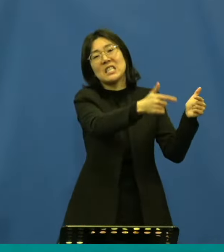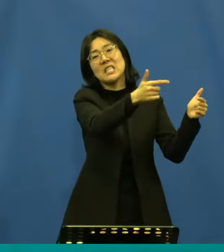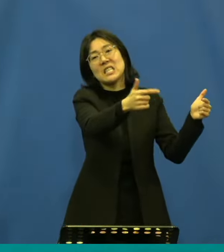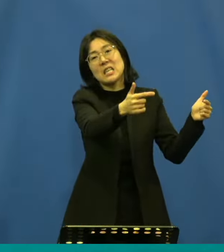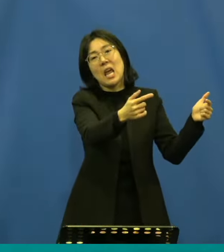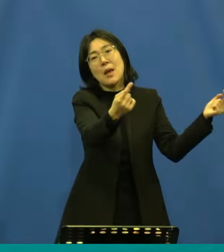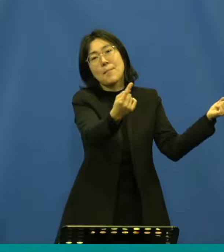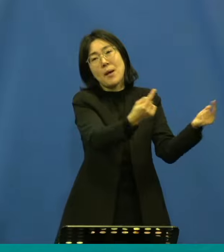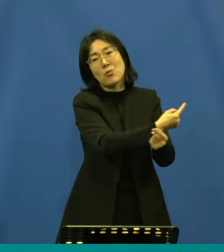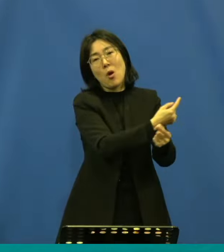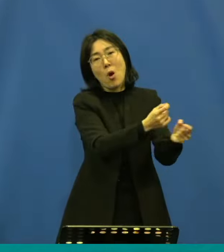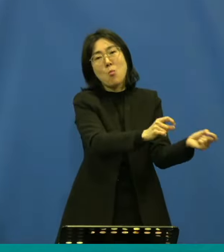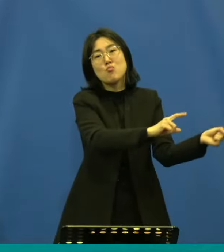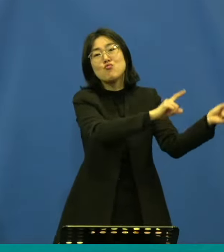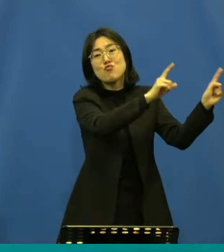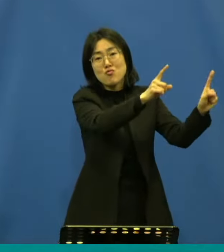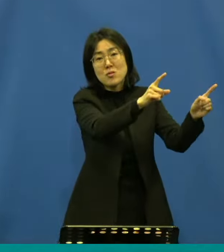여러분, 누구나